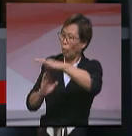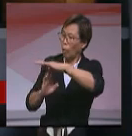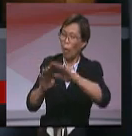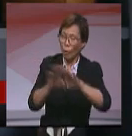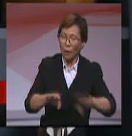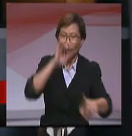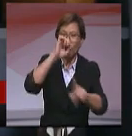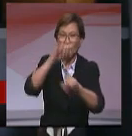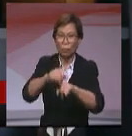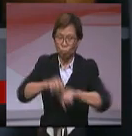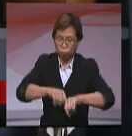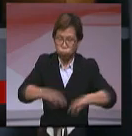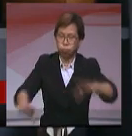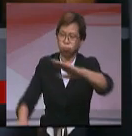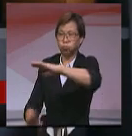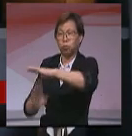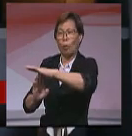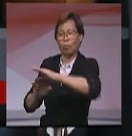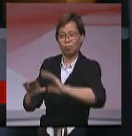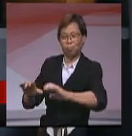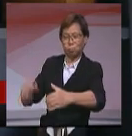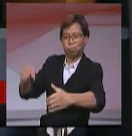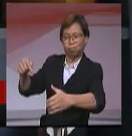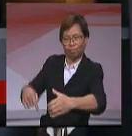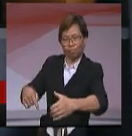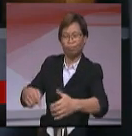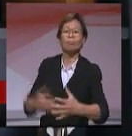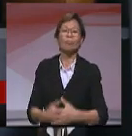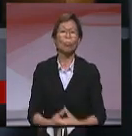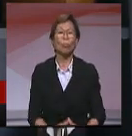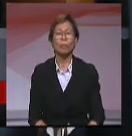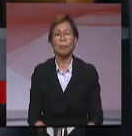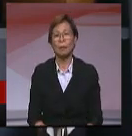berkaitan dengan COVID-19 ini. Orang ramai